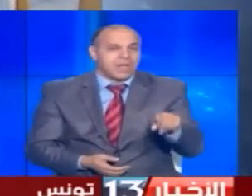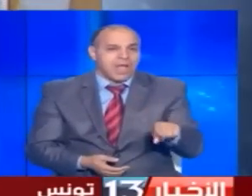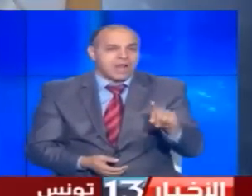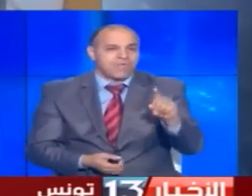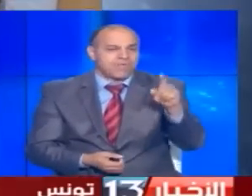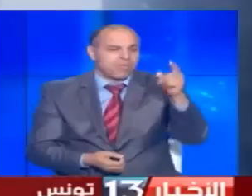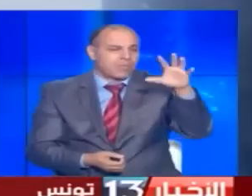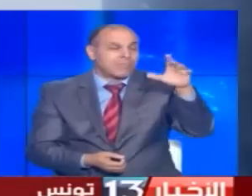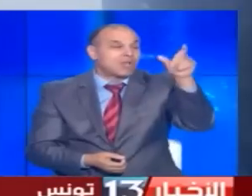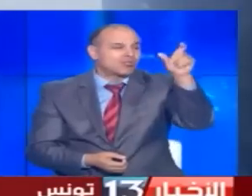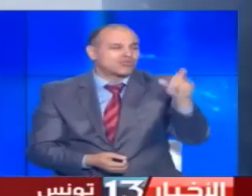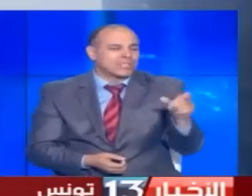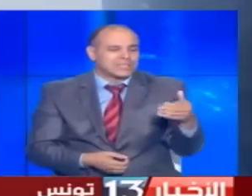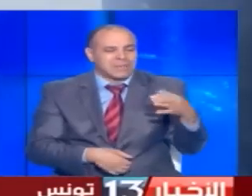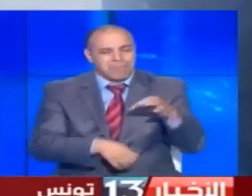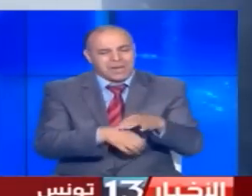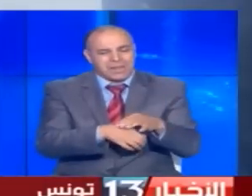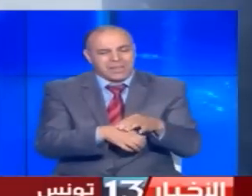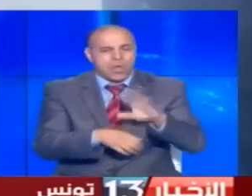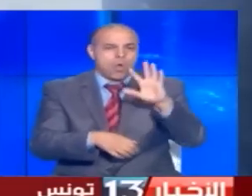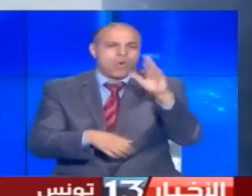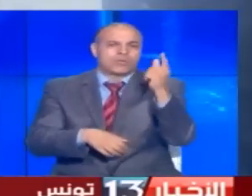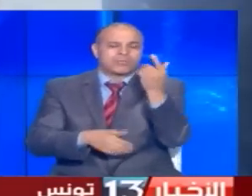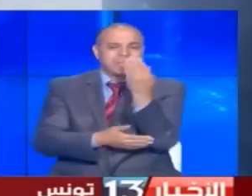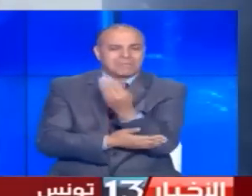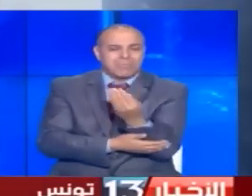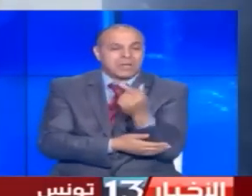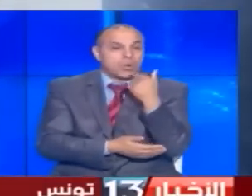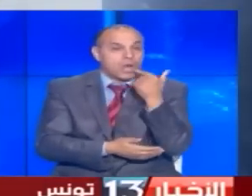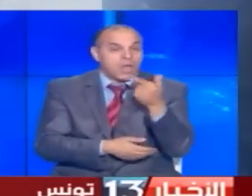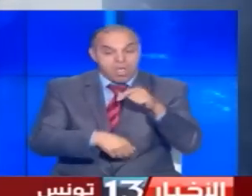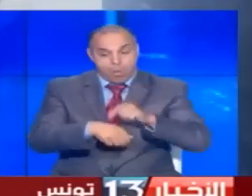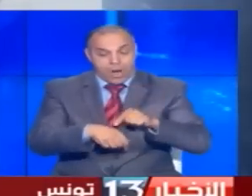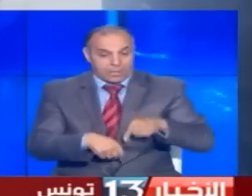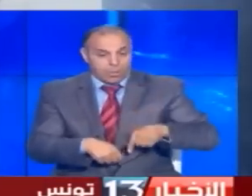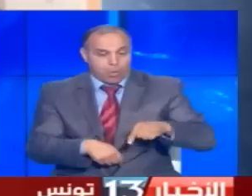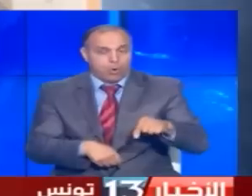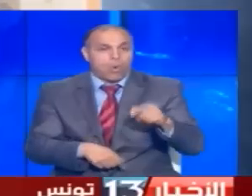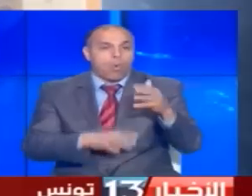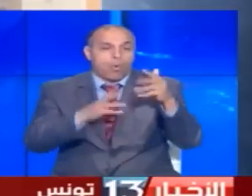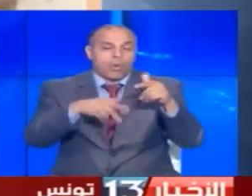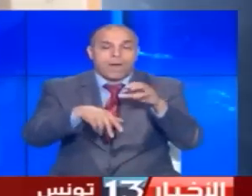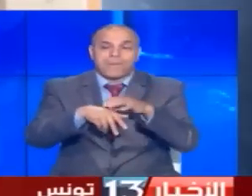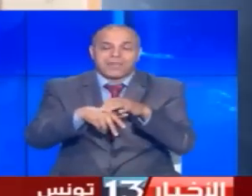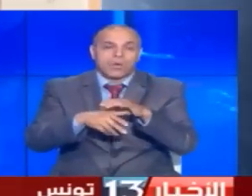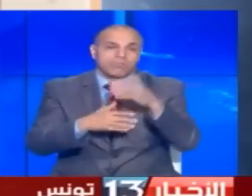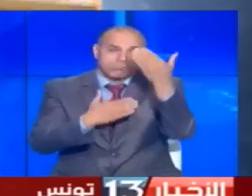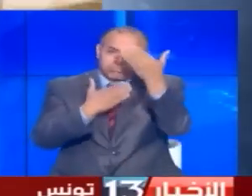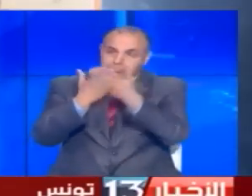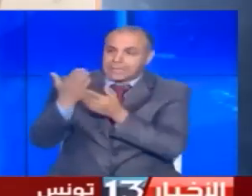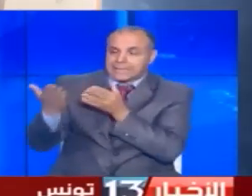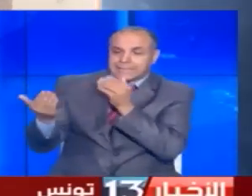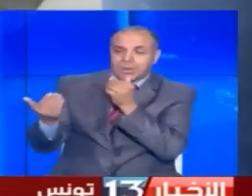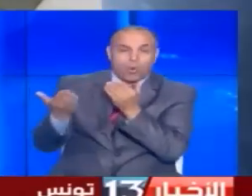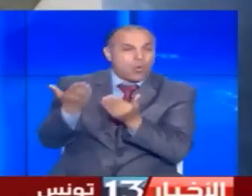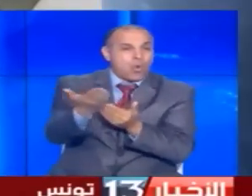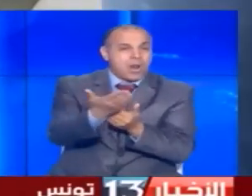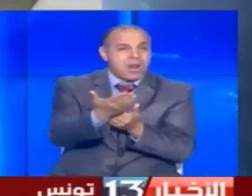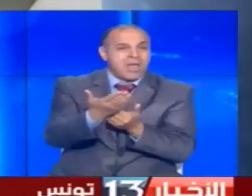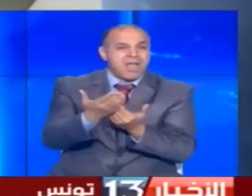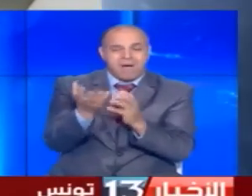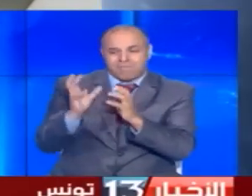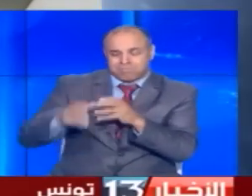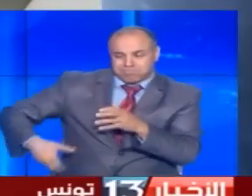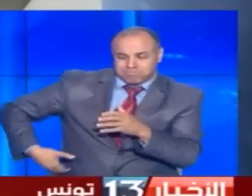1365 حالة و51 حالة عند الأطفال، في الوقت الذي يبلغ عدد المرضى على قائمة الانتظار بالنسبة إلى زرع